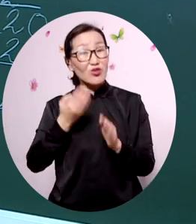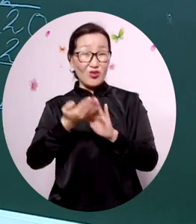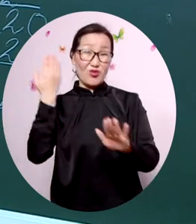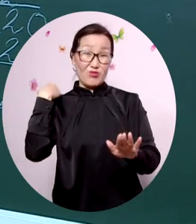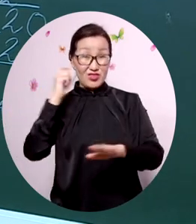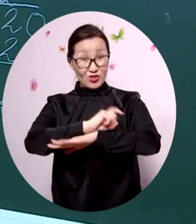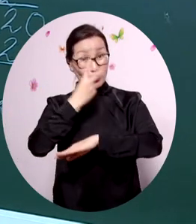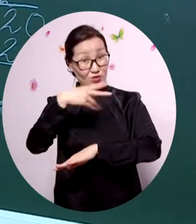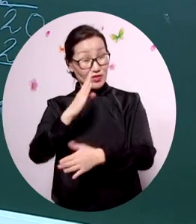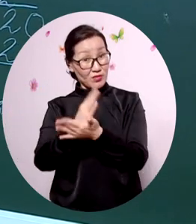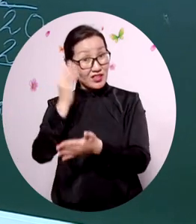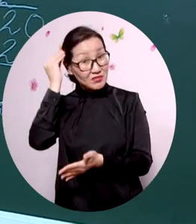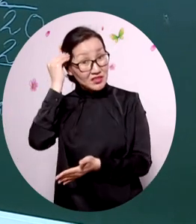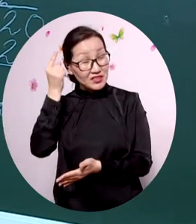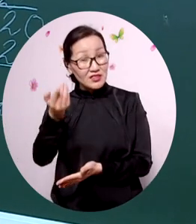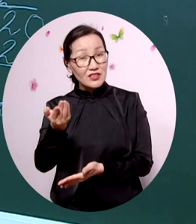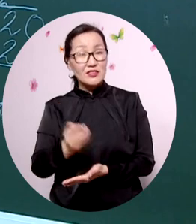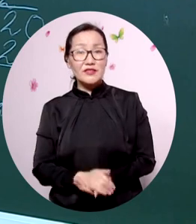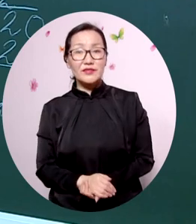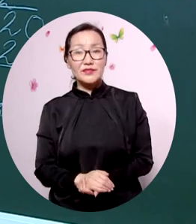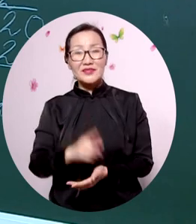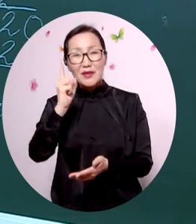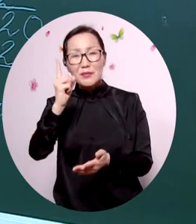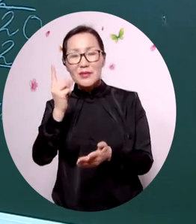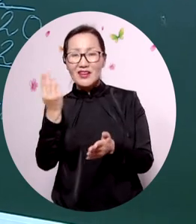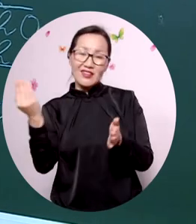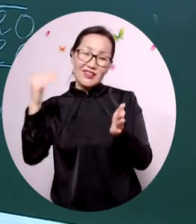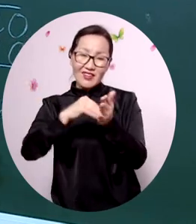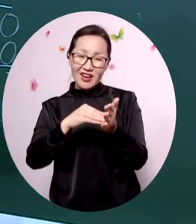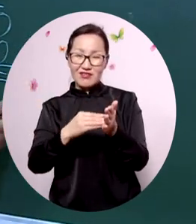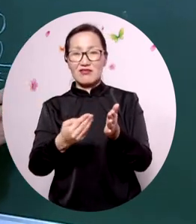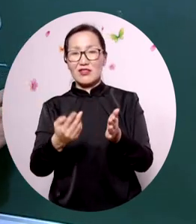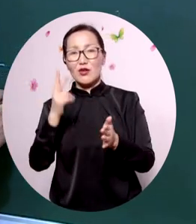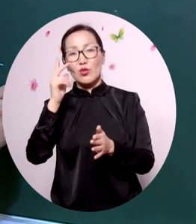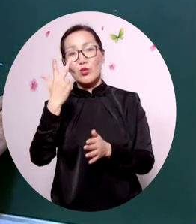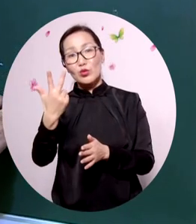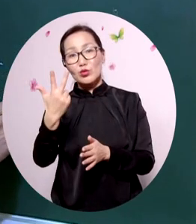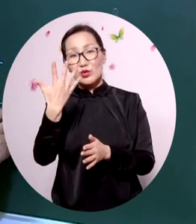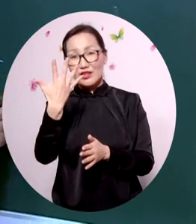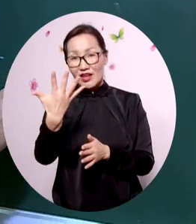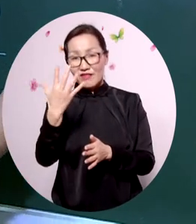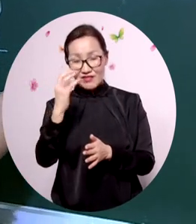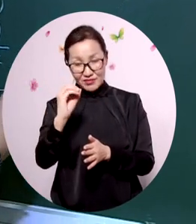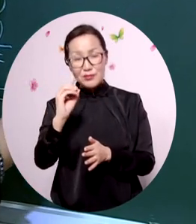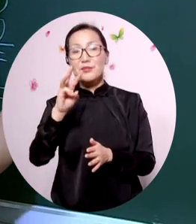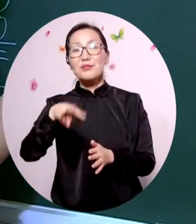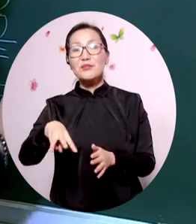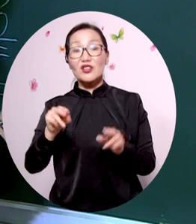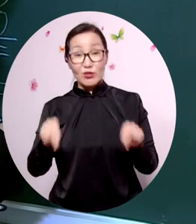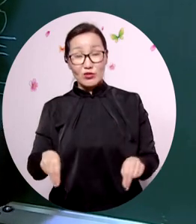нар өмнөх жил дээр үзсэн байгаа шүү дээ. Тэгвэл 1000 дахин x гэхээр 350 метр болно.